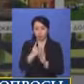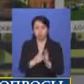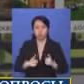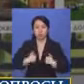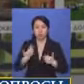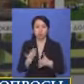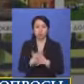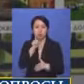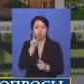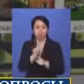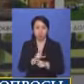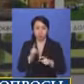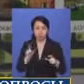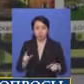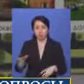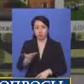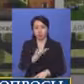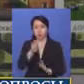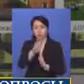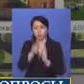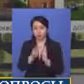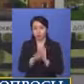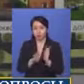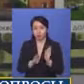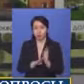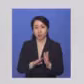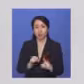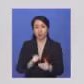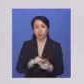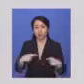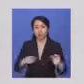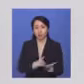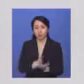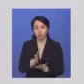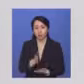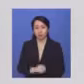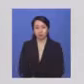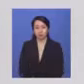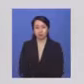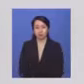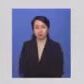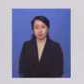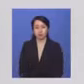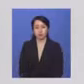помогать молодежи. Кроме того, наша программа включает и иные направления.